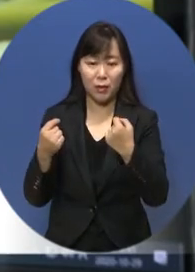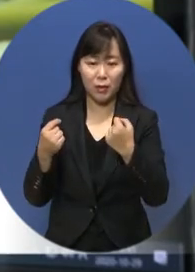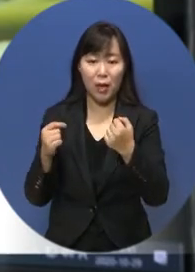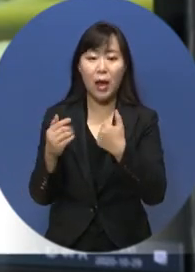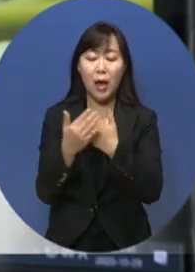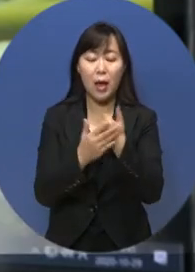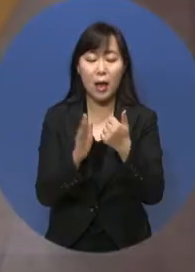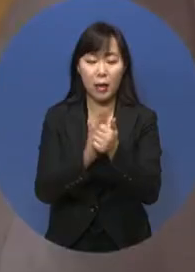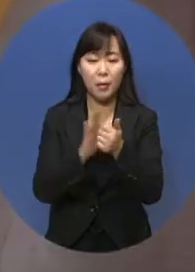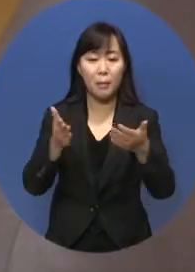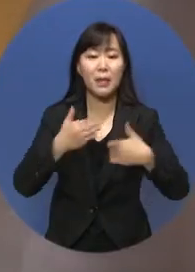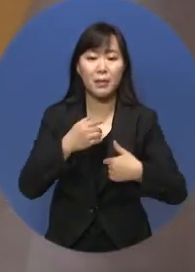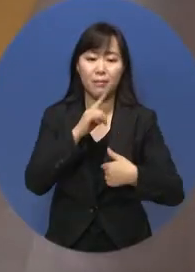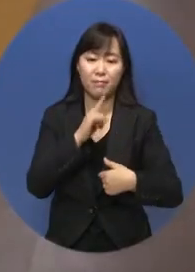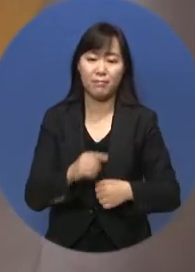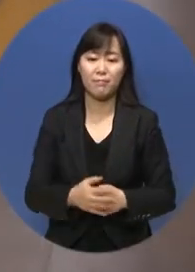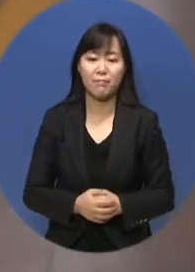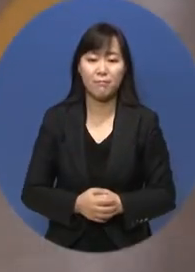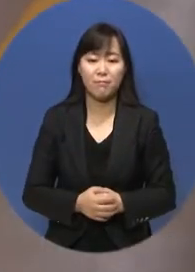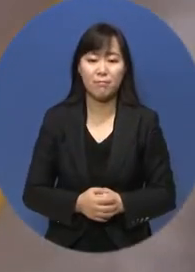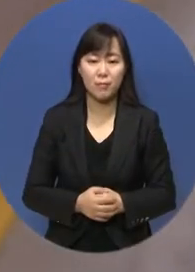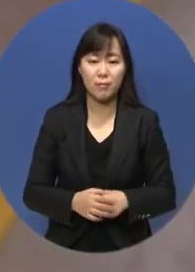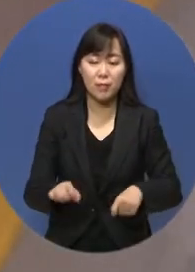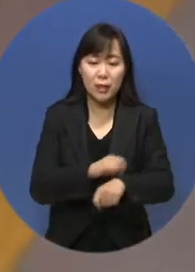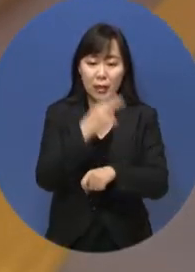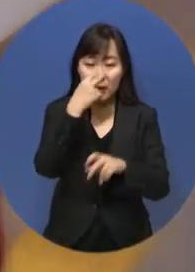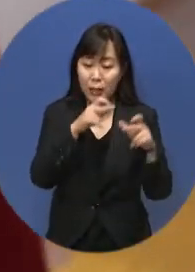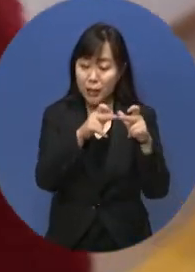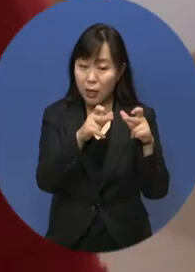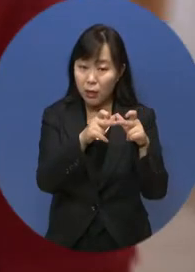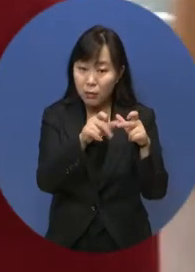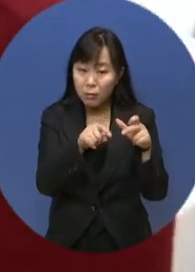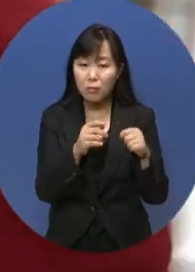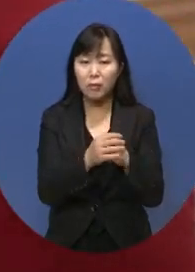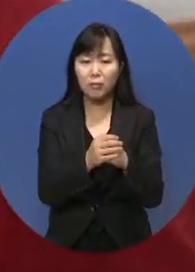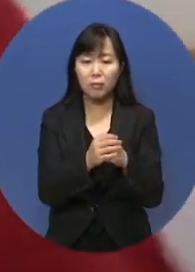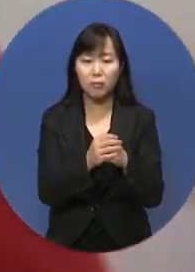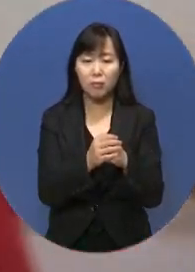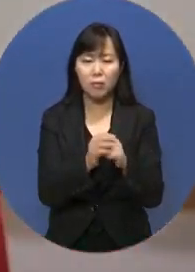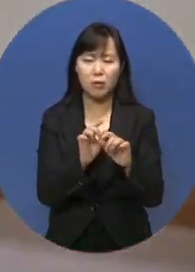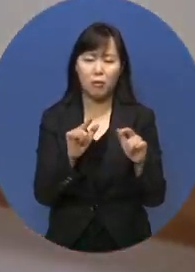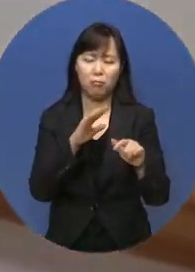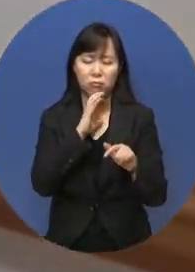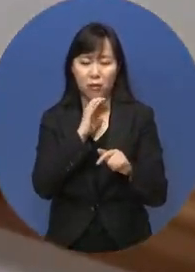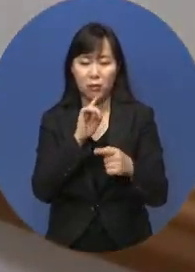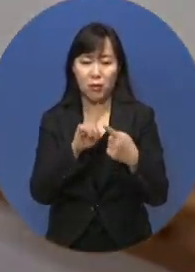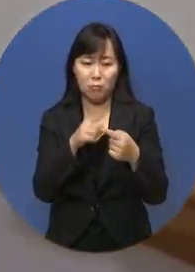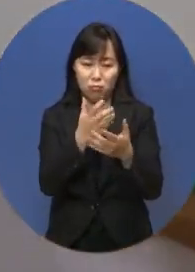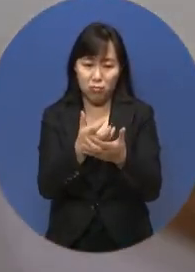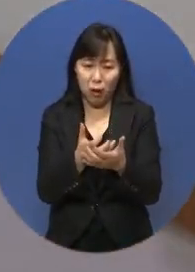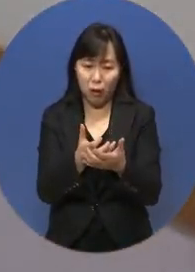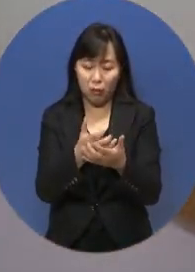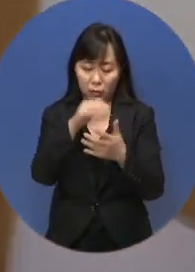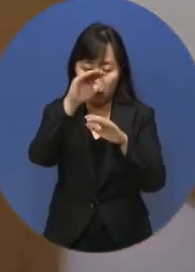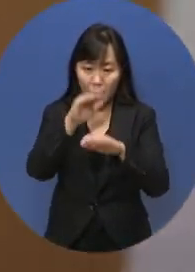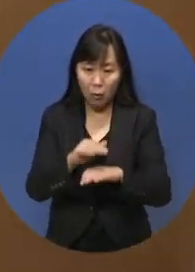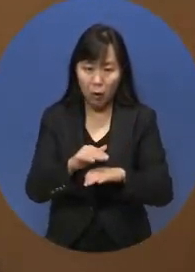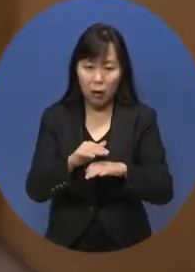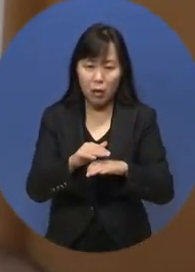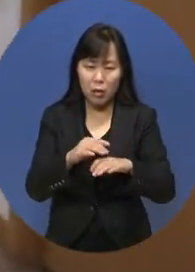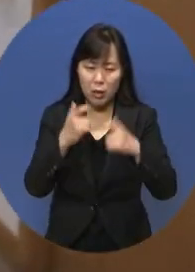대우를 받자는 거지요. 특히 시각장애인의 경우 민원문서 내용을 정확하게 스스로 읽을 수